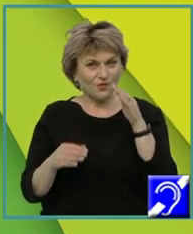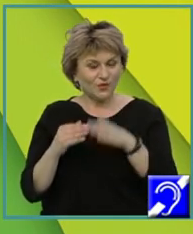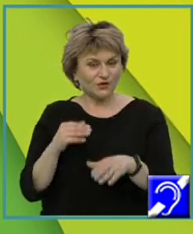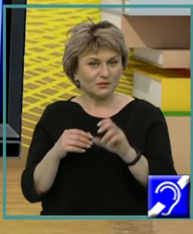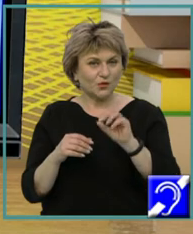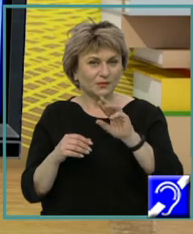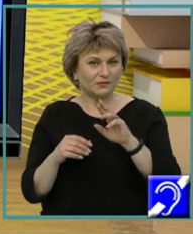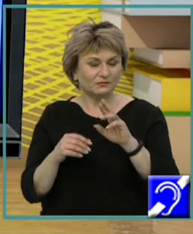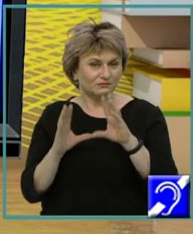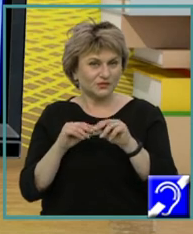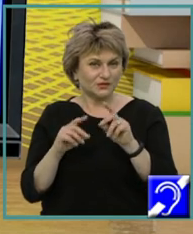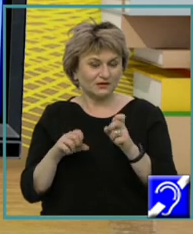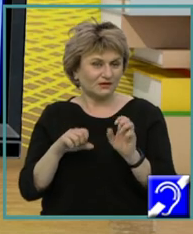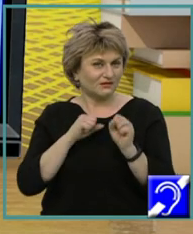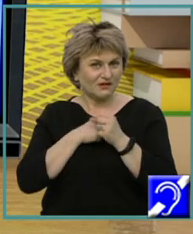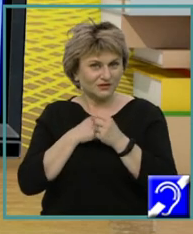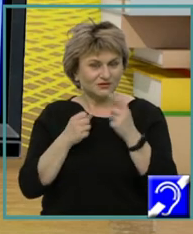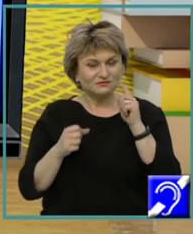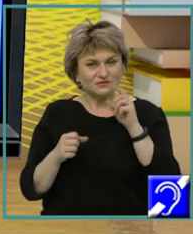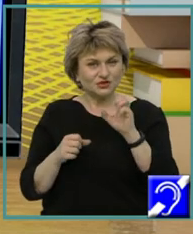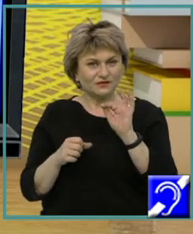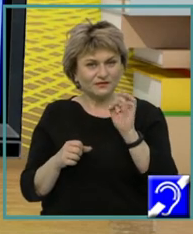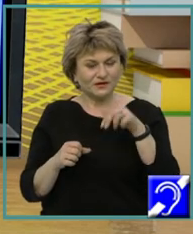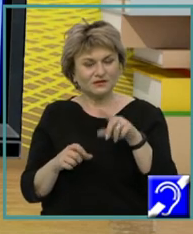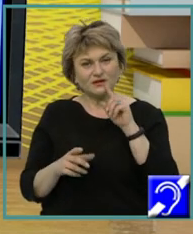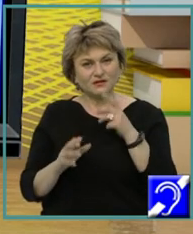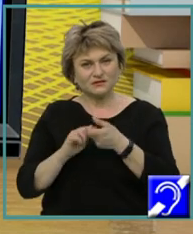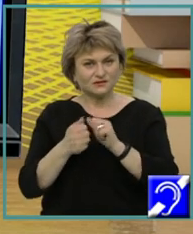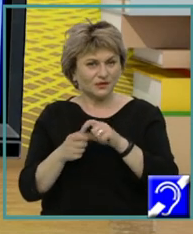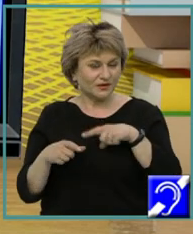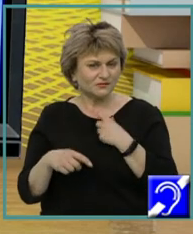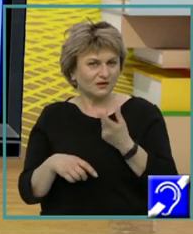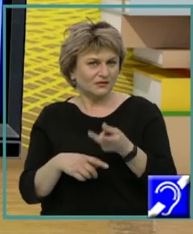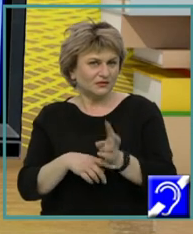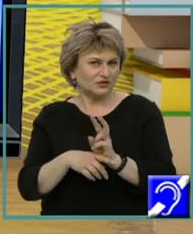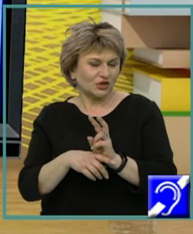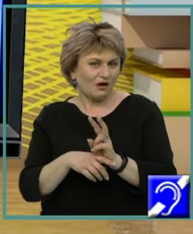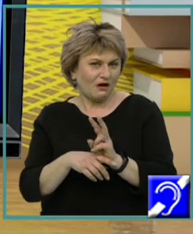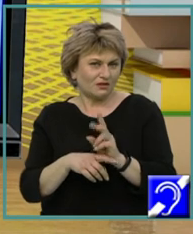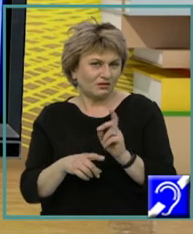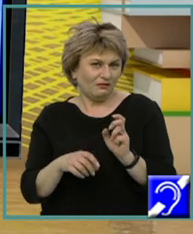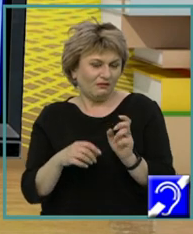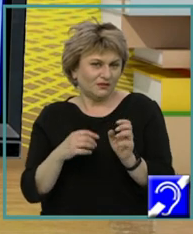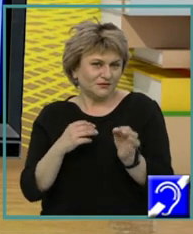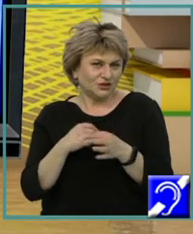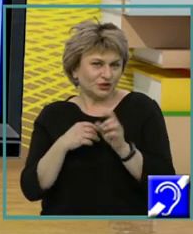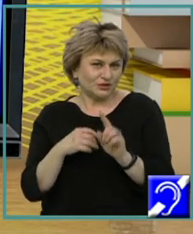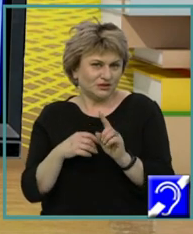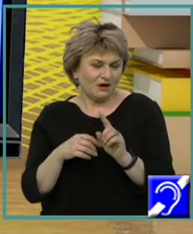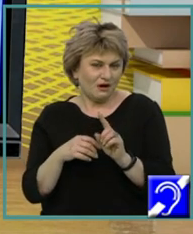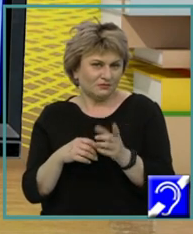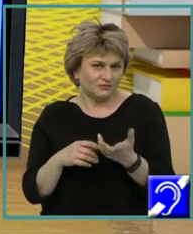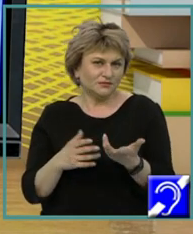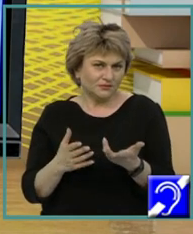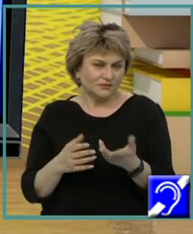noapte de dragoste Ștefan gheorghidiu Cred sau este de adevăratelea înșelat de nevasta lui Daria este subordonata dar